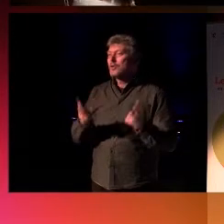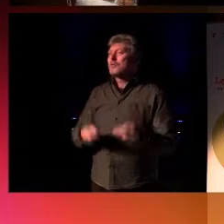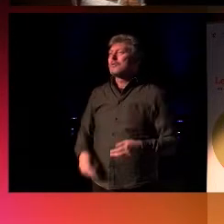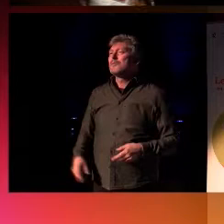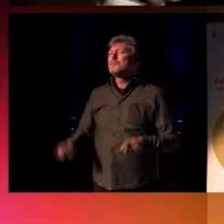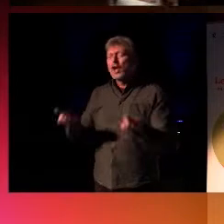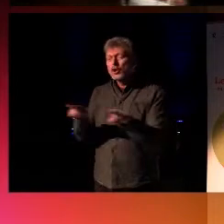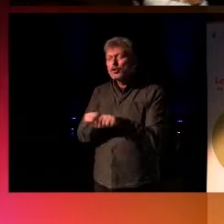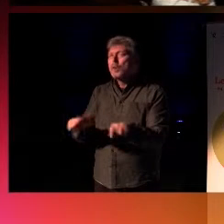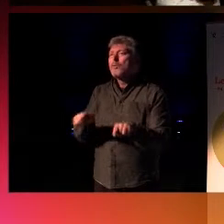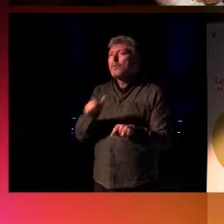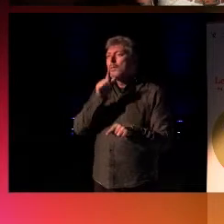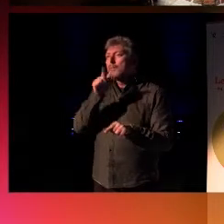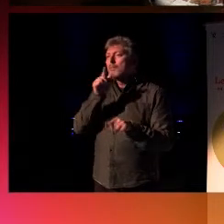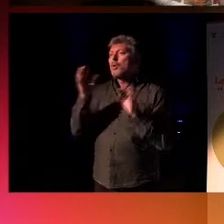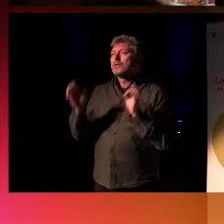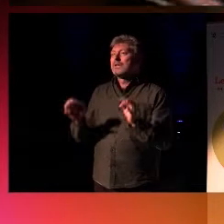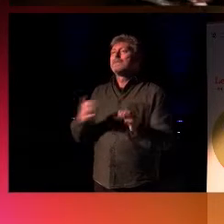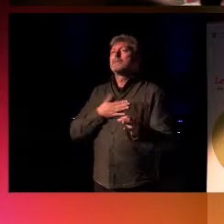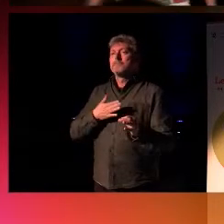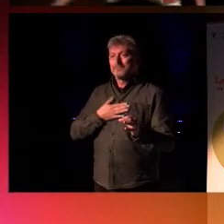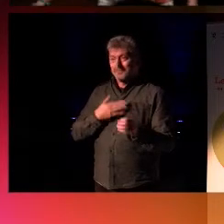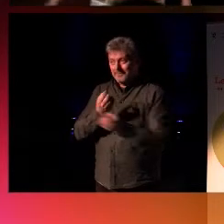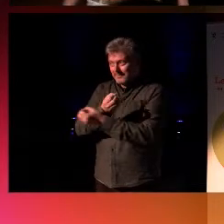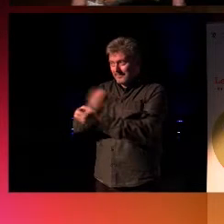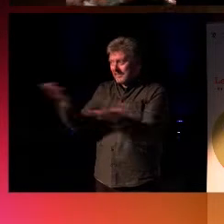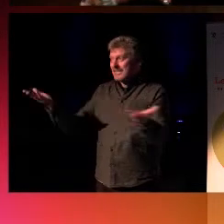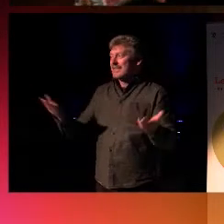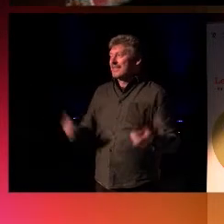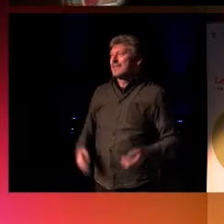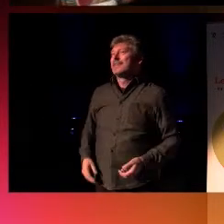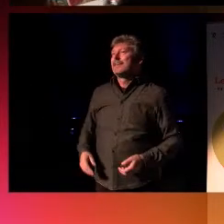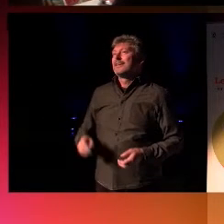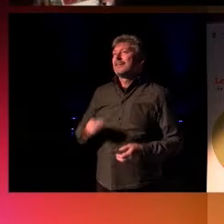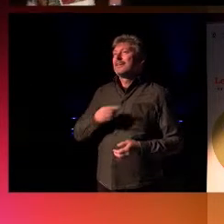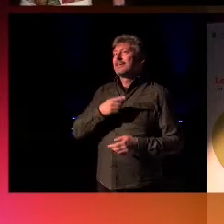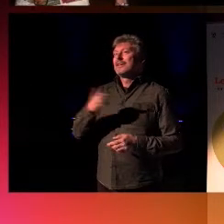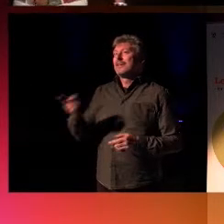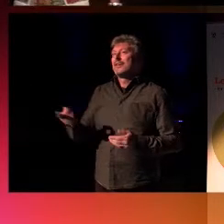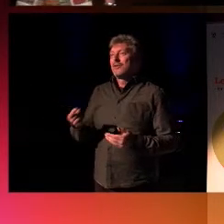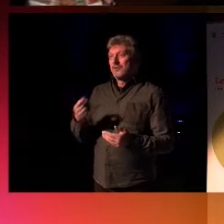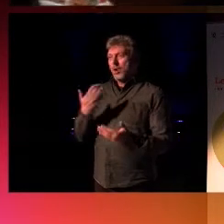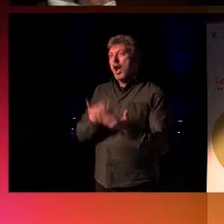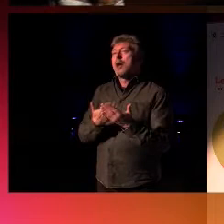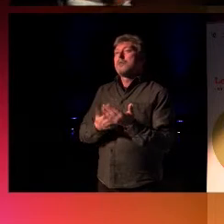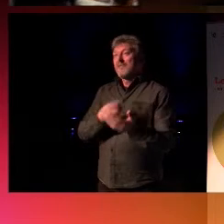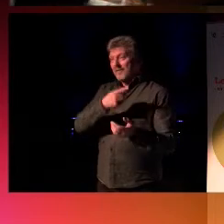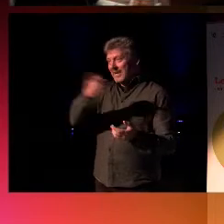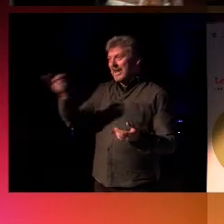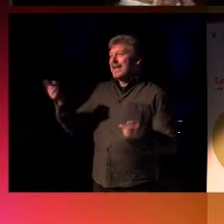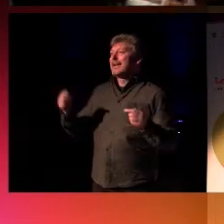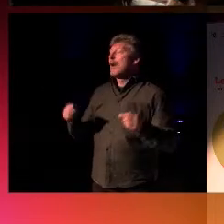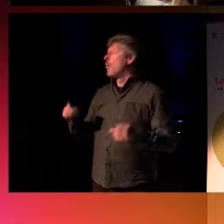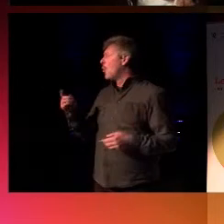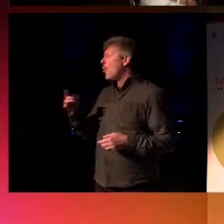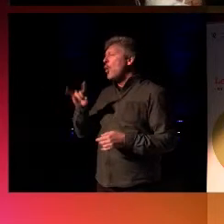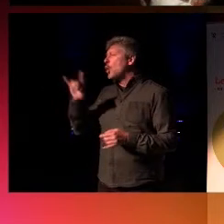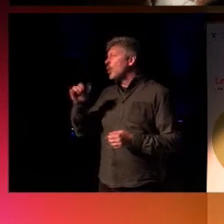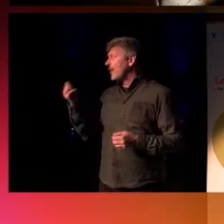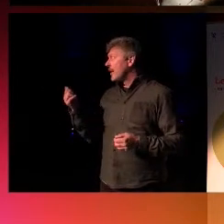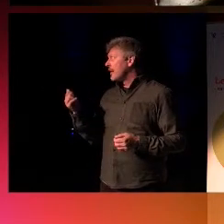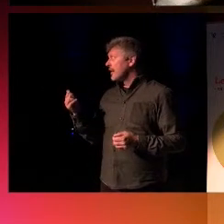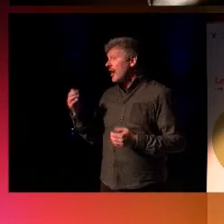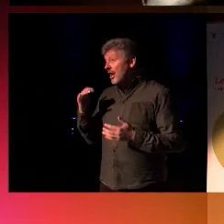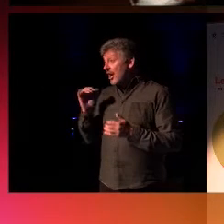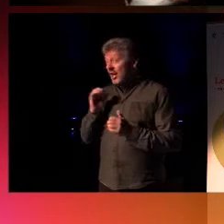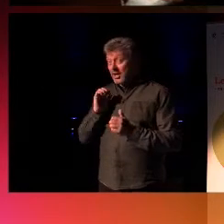de små tingene der vi har lyst til å slå et slag for I dag. Og Yngvar, ja, skal